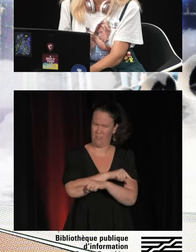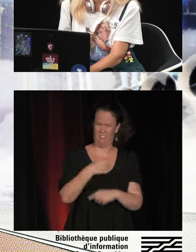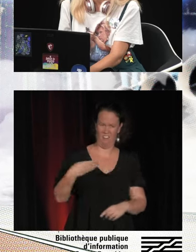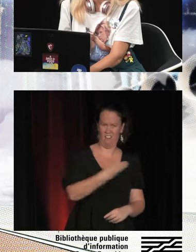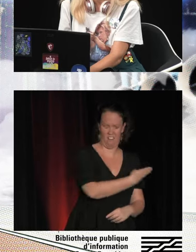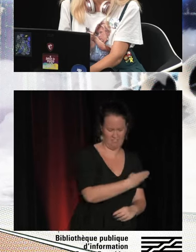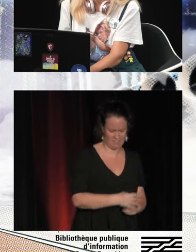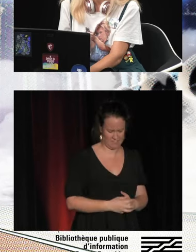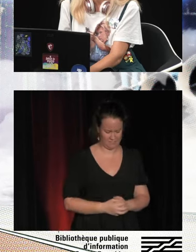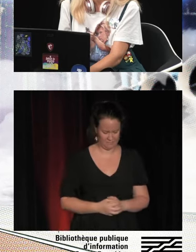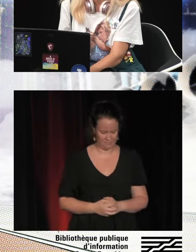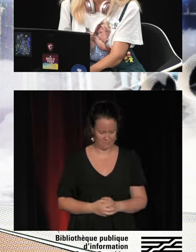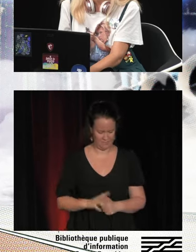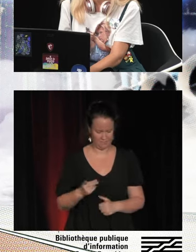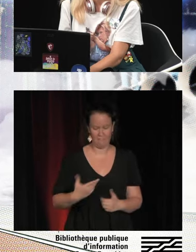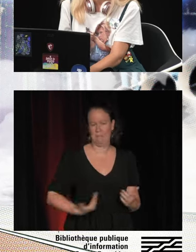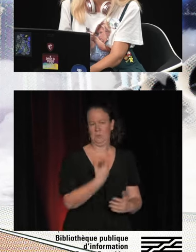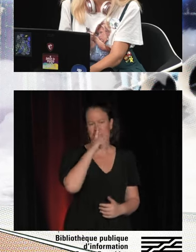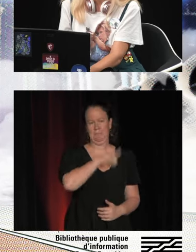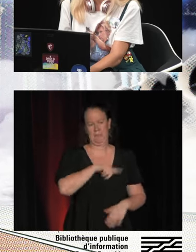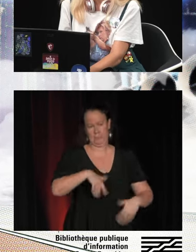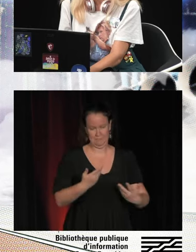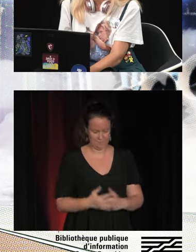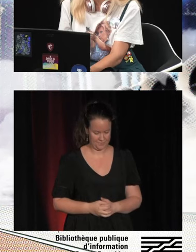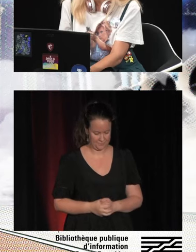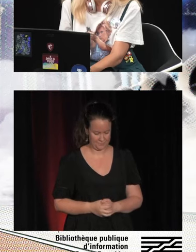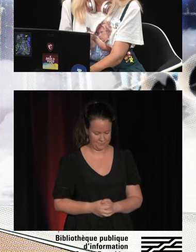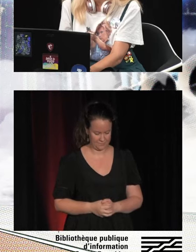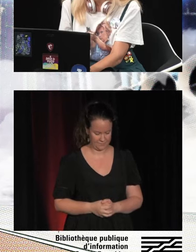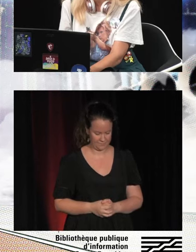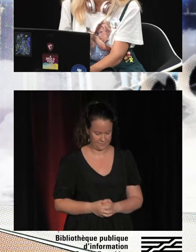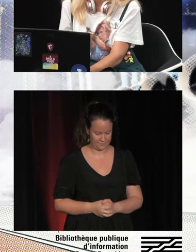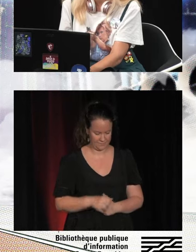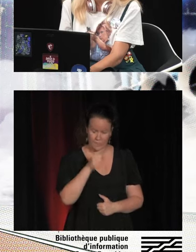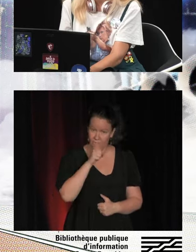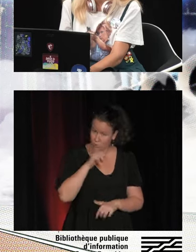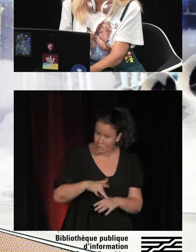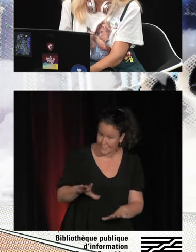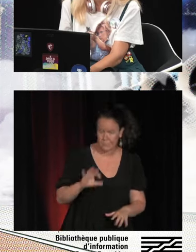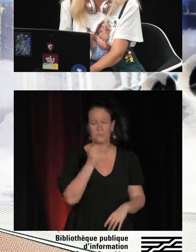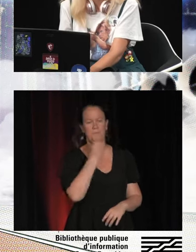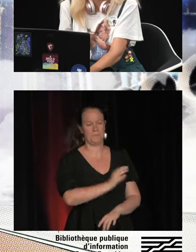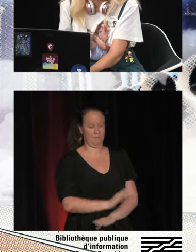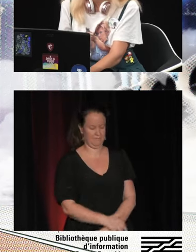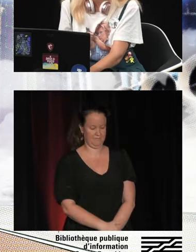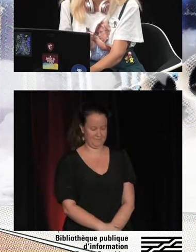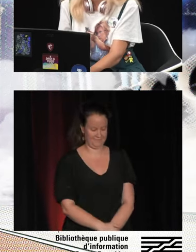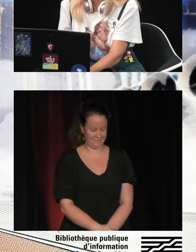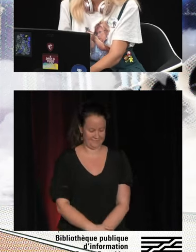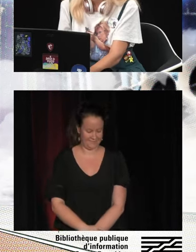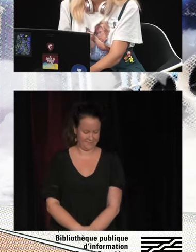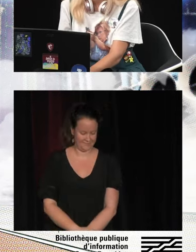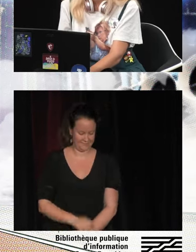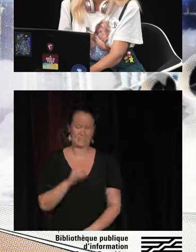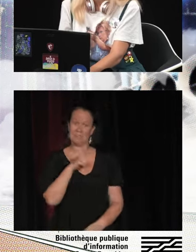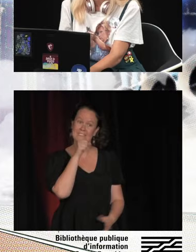Bon, on y va, on damage boost. On reprend le... Attends, mais je suis allée parler au vieux. J'ai parlé au vieux. Oui, hein. Celui-là, on